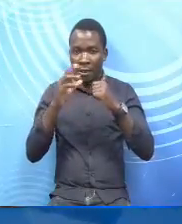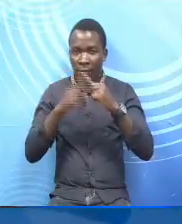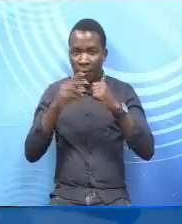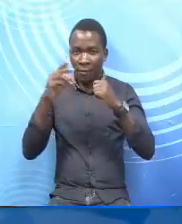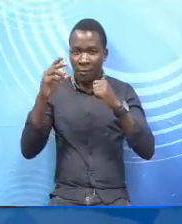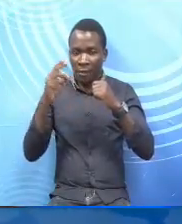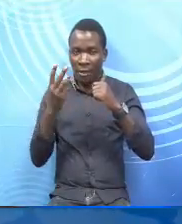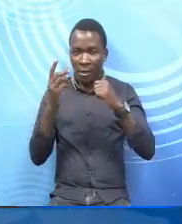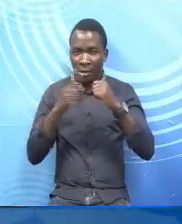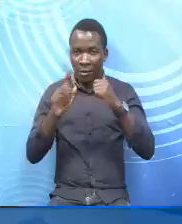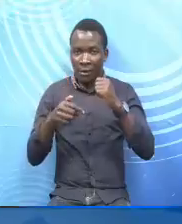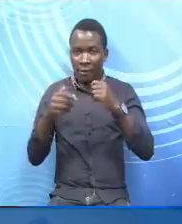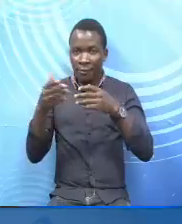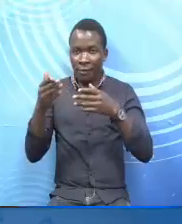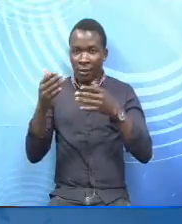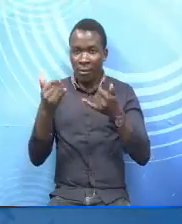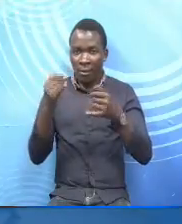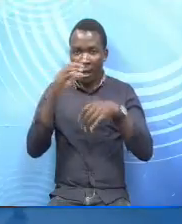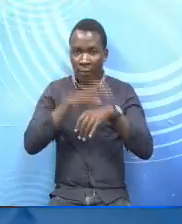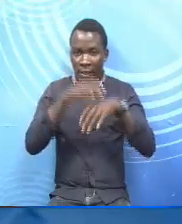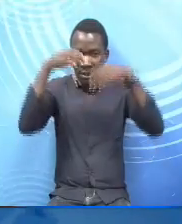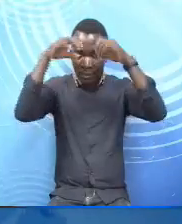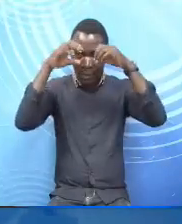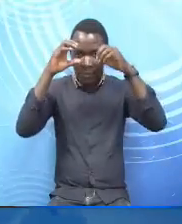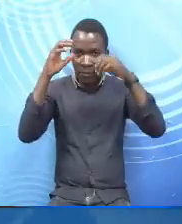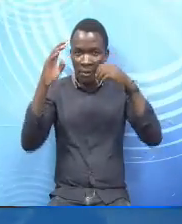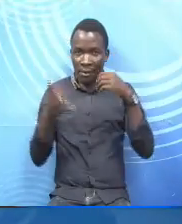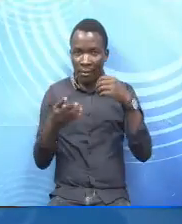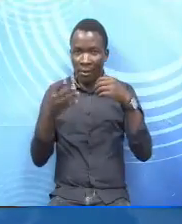926,187. Mu gihe kuri uyu munsi hafashwe ibipimo bigera ku